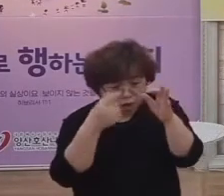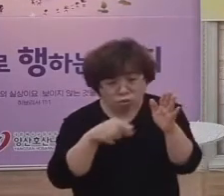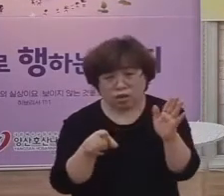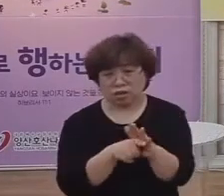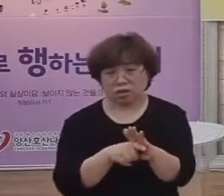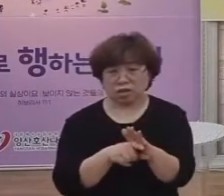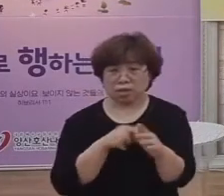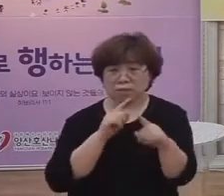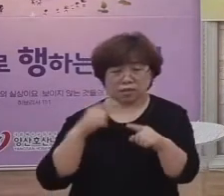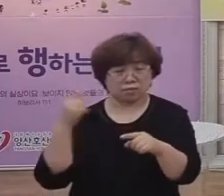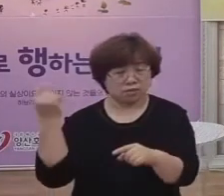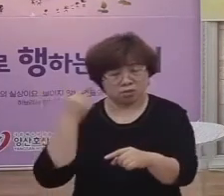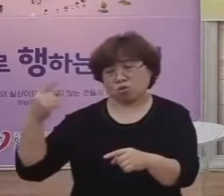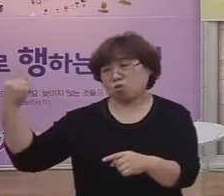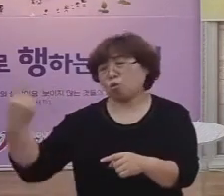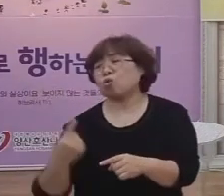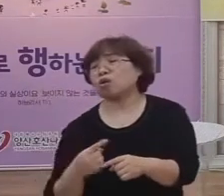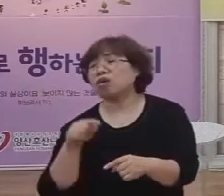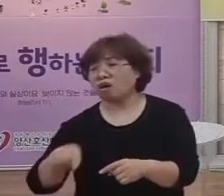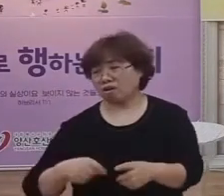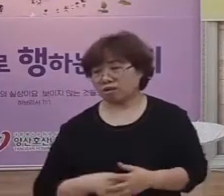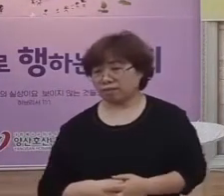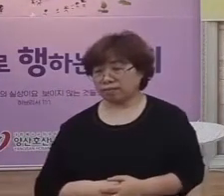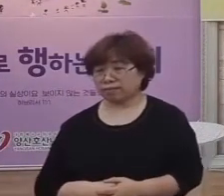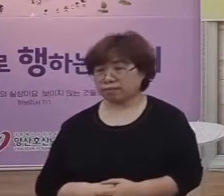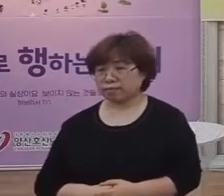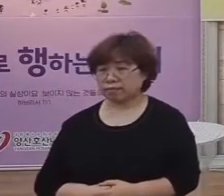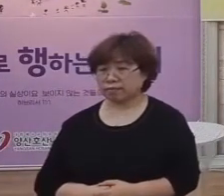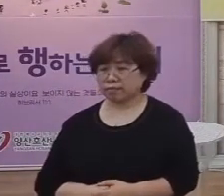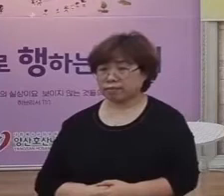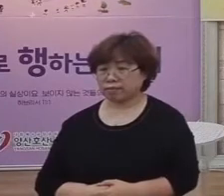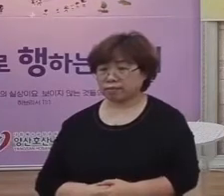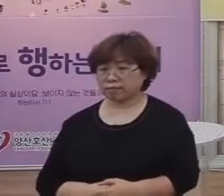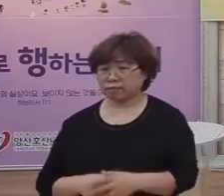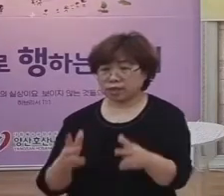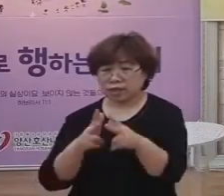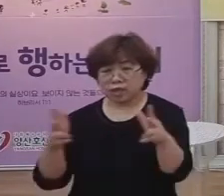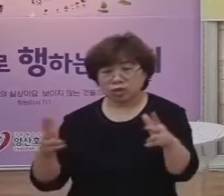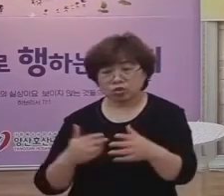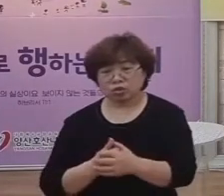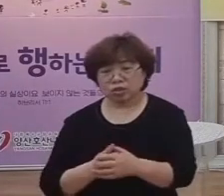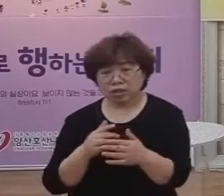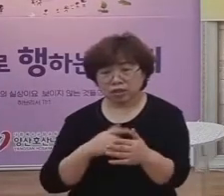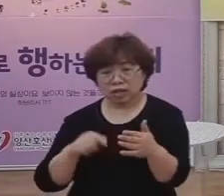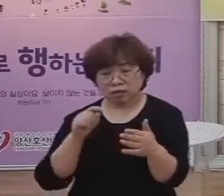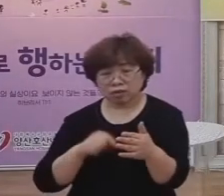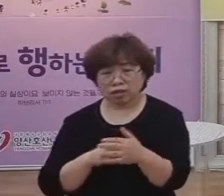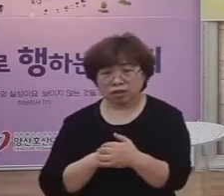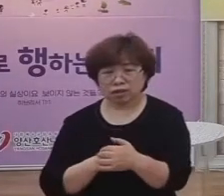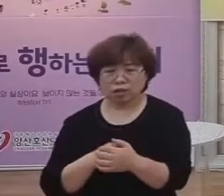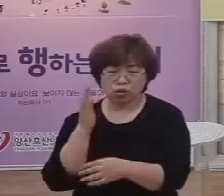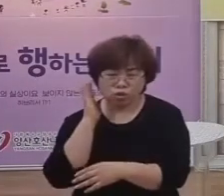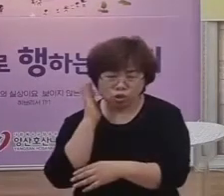것. 이거 한 가지 이유다라는 사실입니다. 여러분, 일주일에